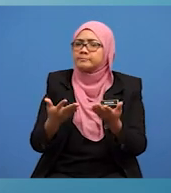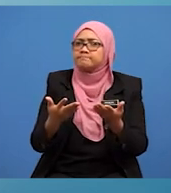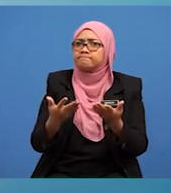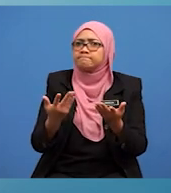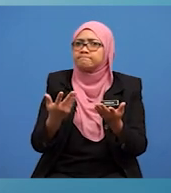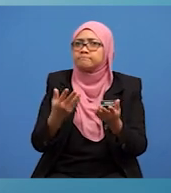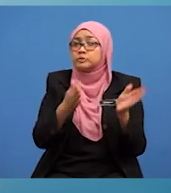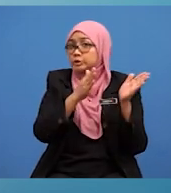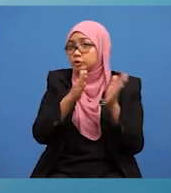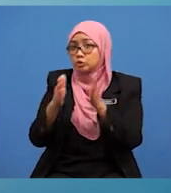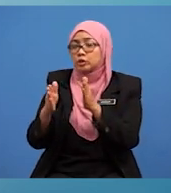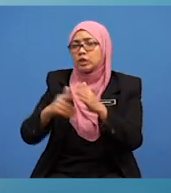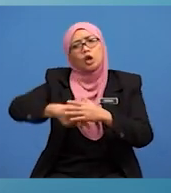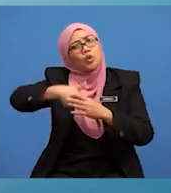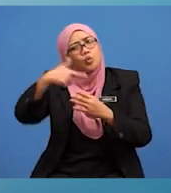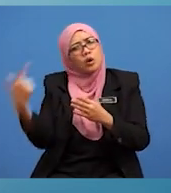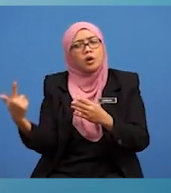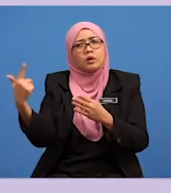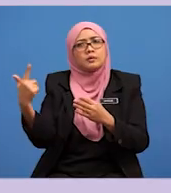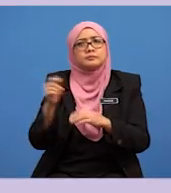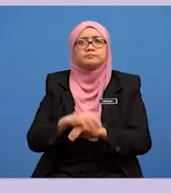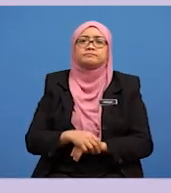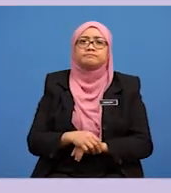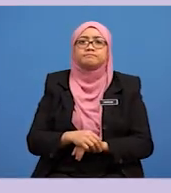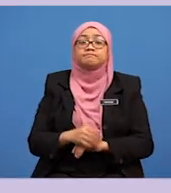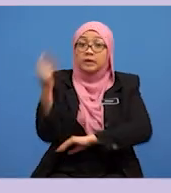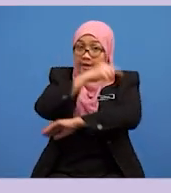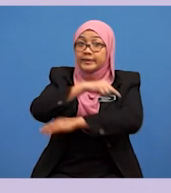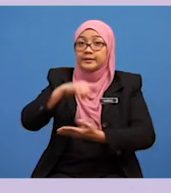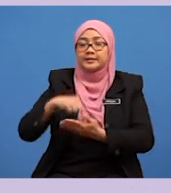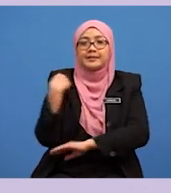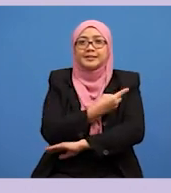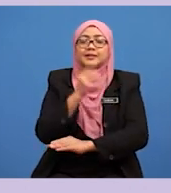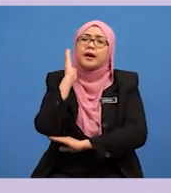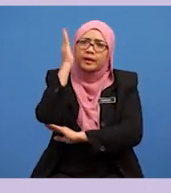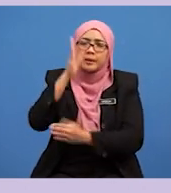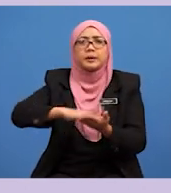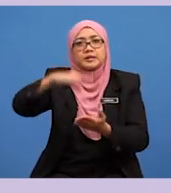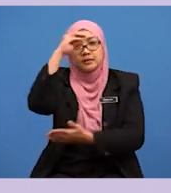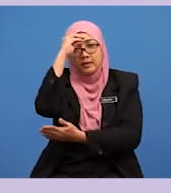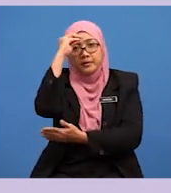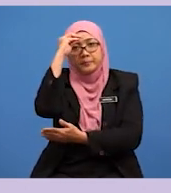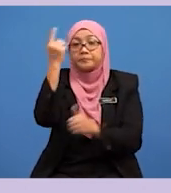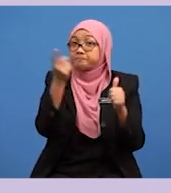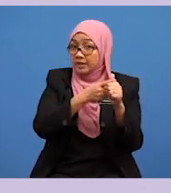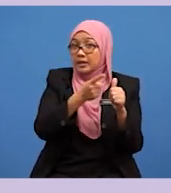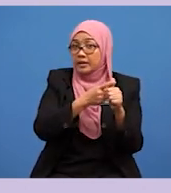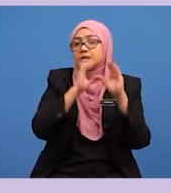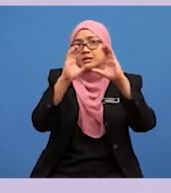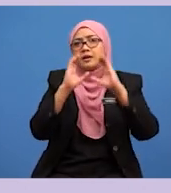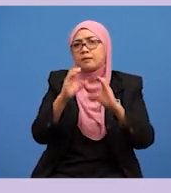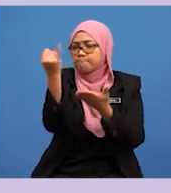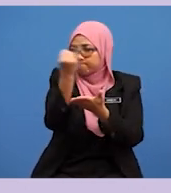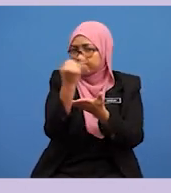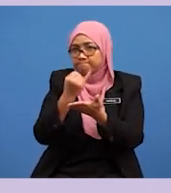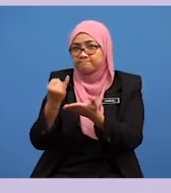nukleus? Hari ini, kita akan pelajari yang pertama, cara melakar susunan elektron dalam suatu unsur dan